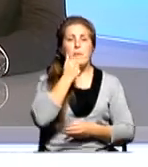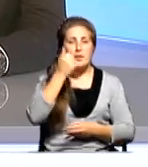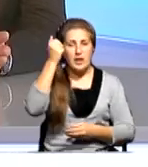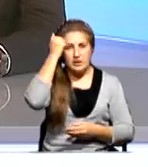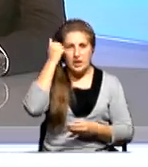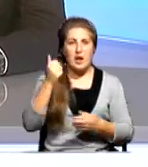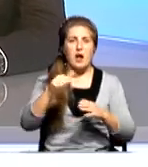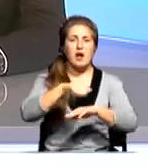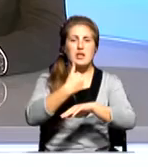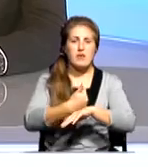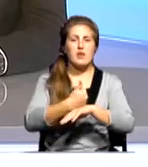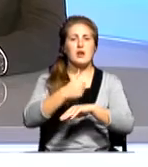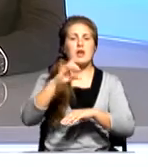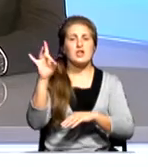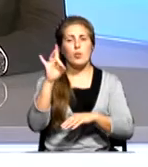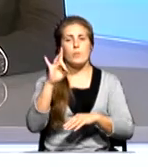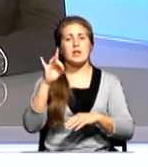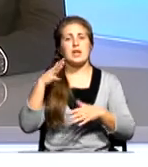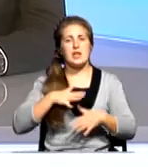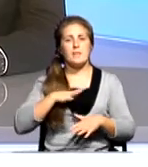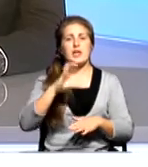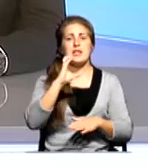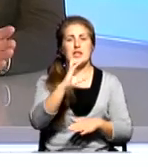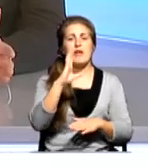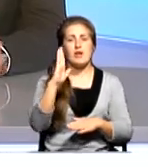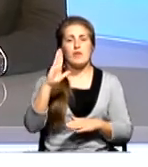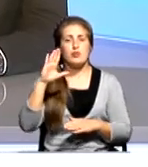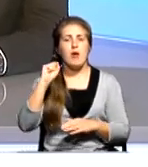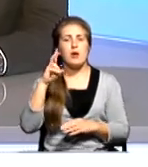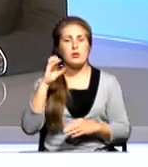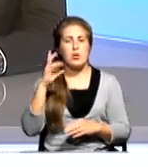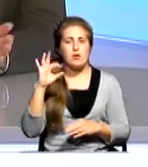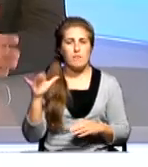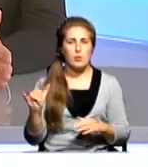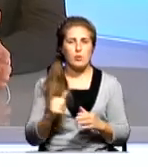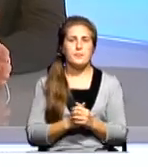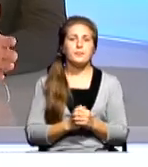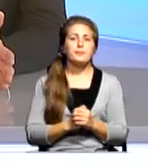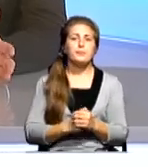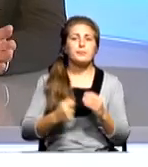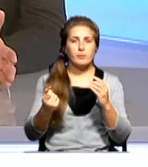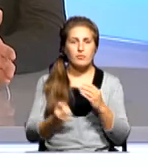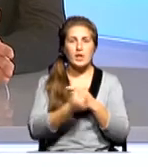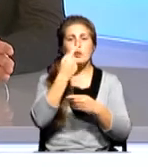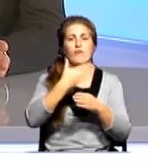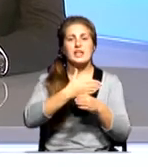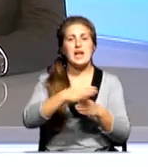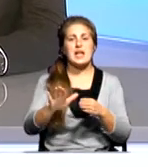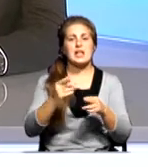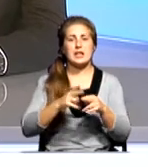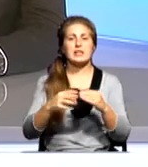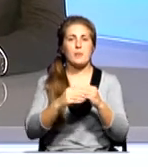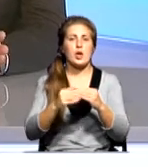главе республики крым сергея валерий чувак сионом произойдет выделение данного земельного участка